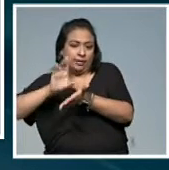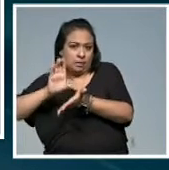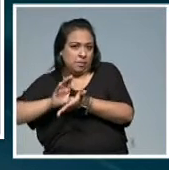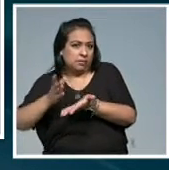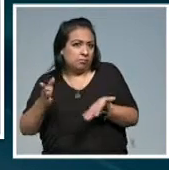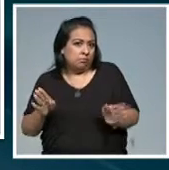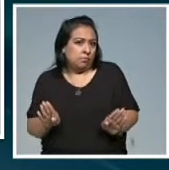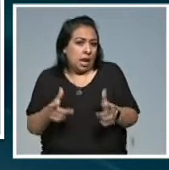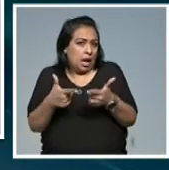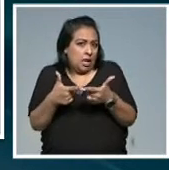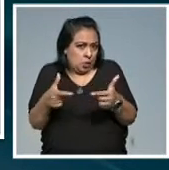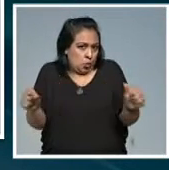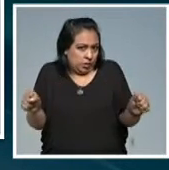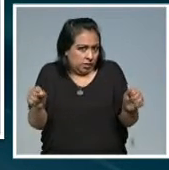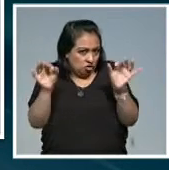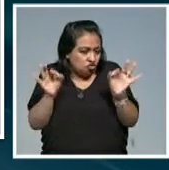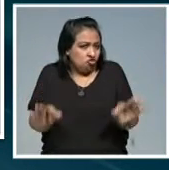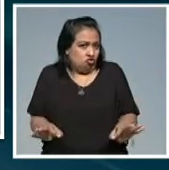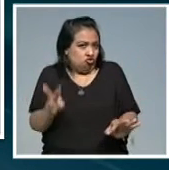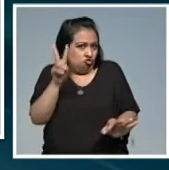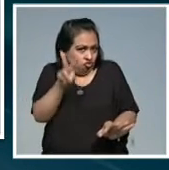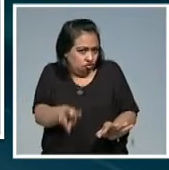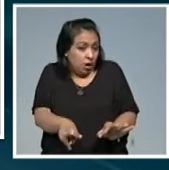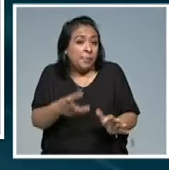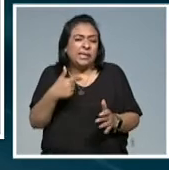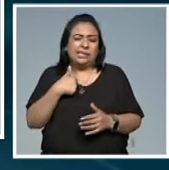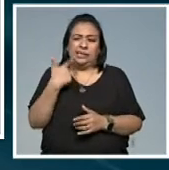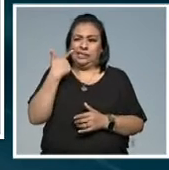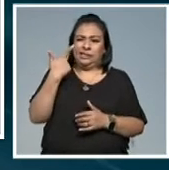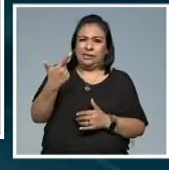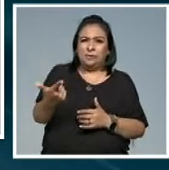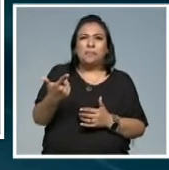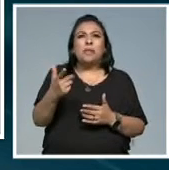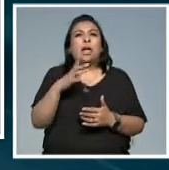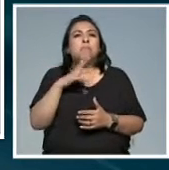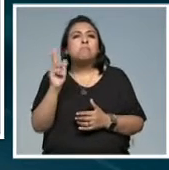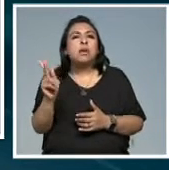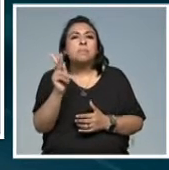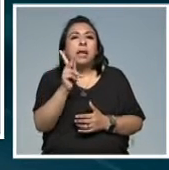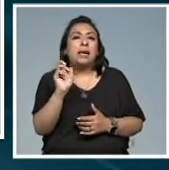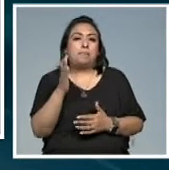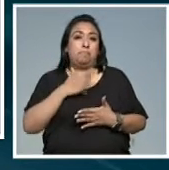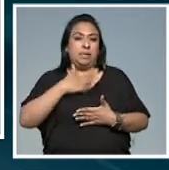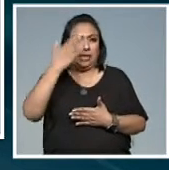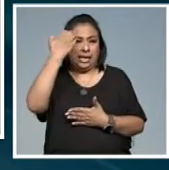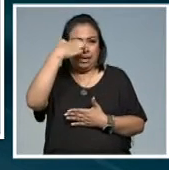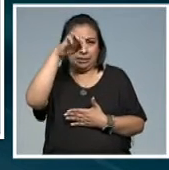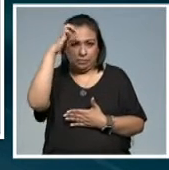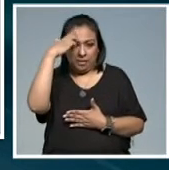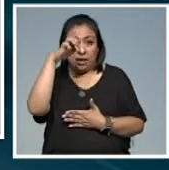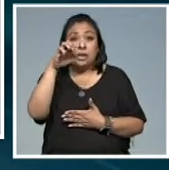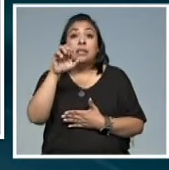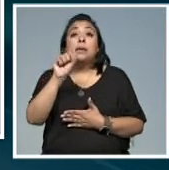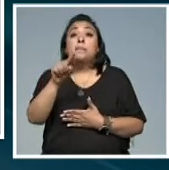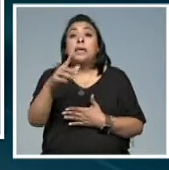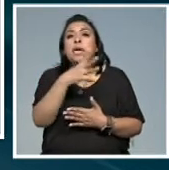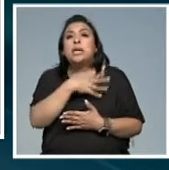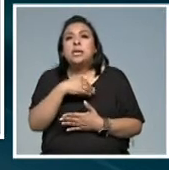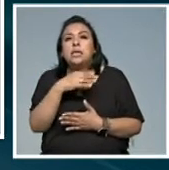questione linguistica fondamentalmente. Quindi mi trovavo spesso somiglianze tra la mia esperienza e l'esperienza